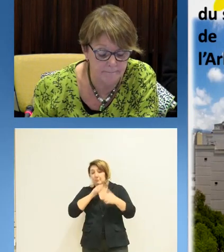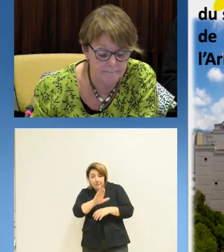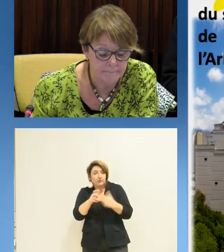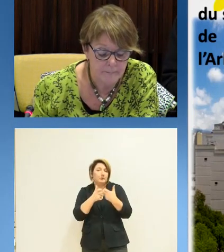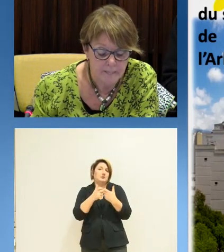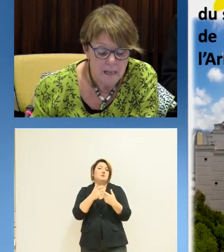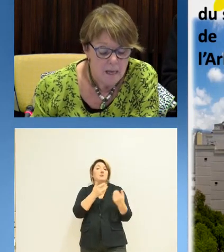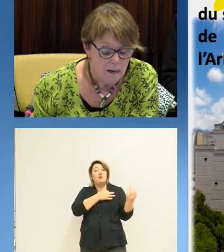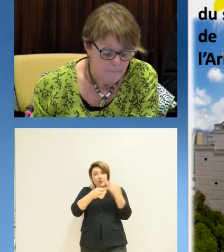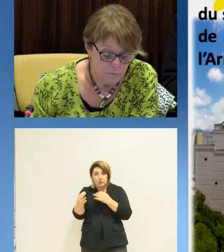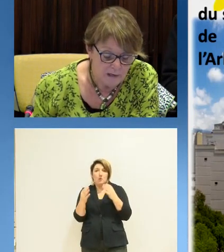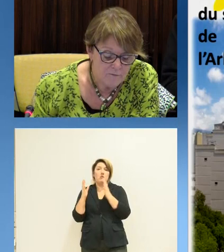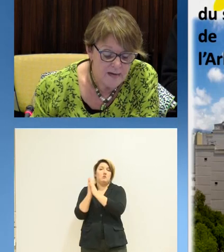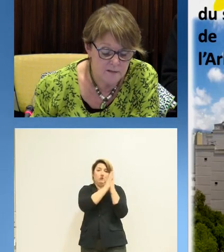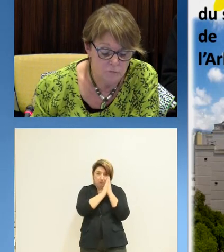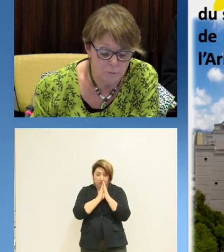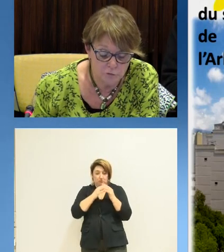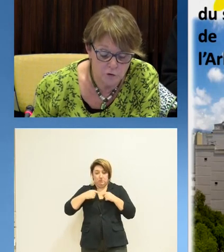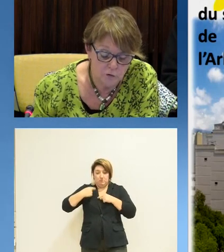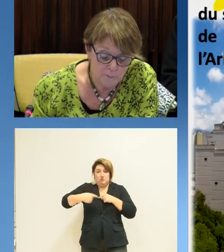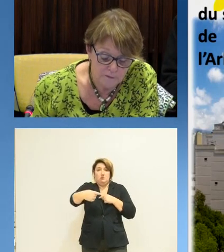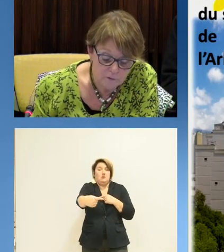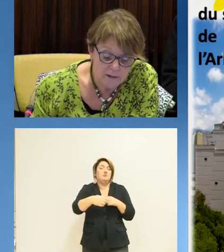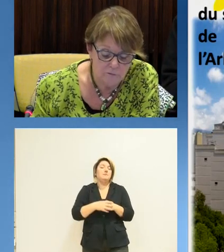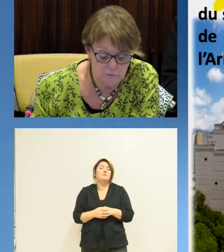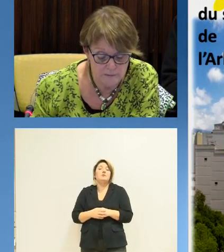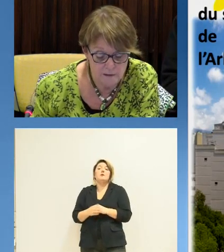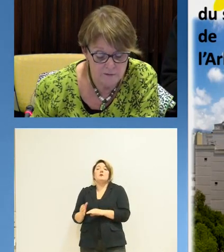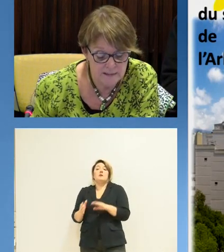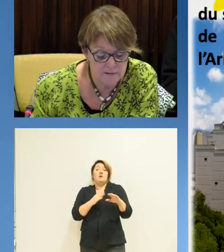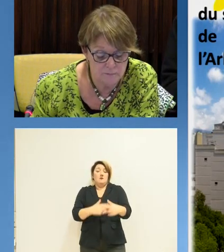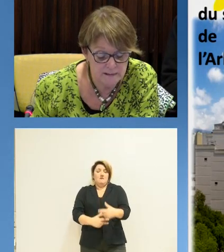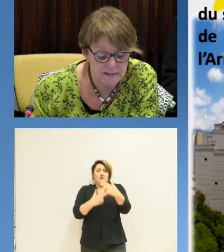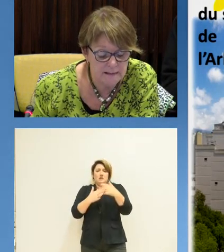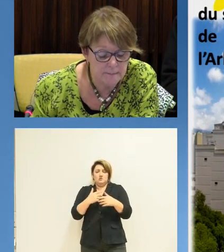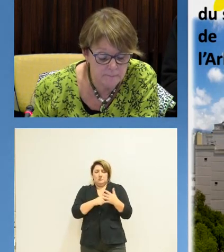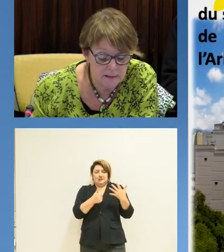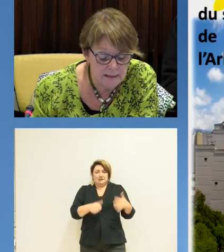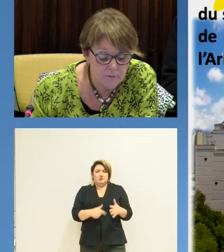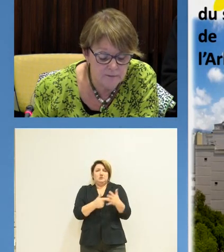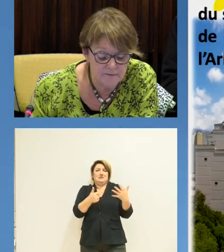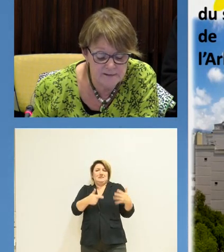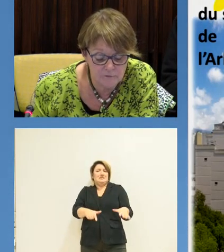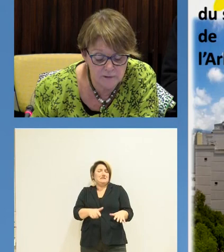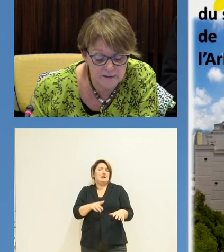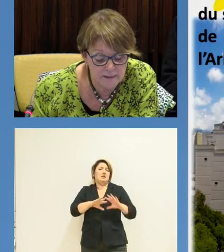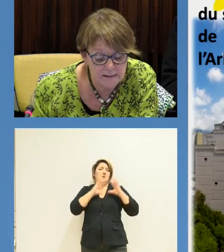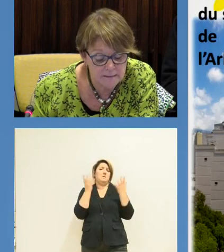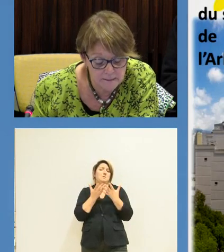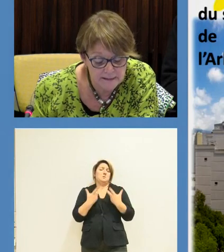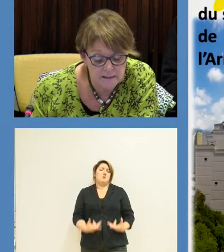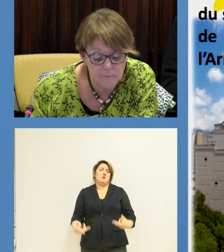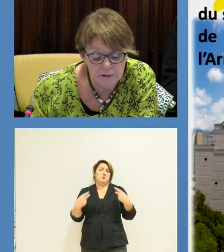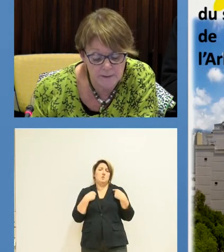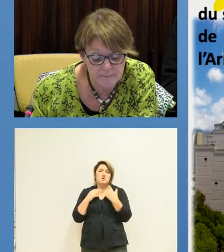projet pendant la phase du protocole de préfiguration 2016 2017 il il y a eu six ateliers thématiques